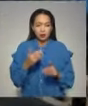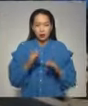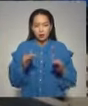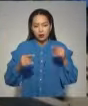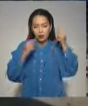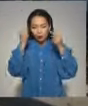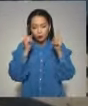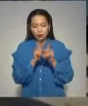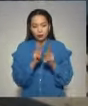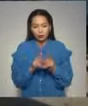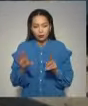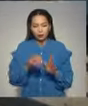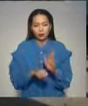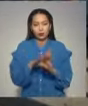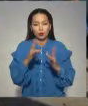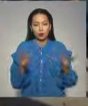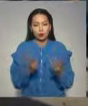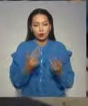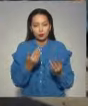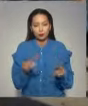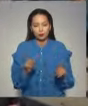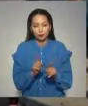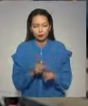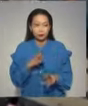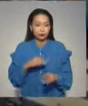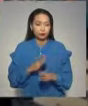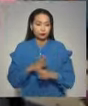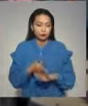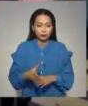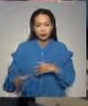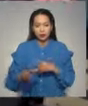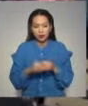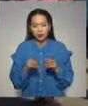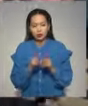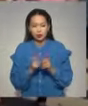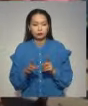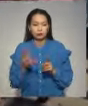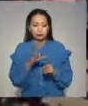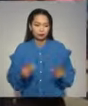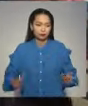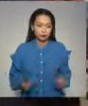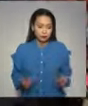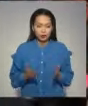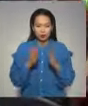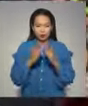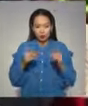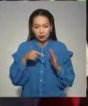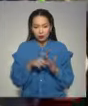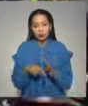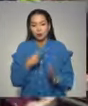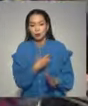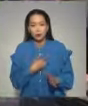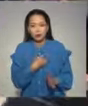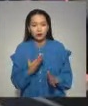психологиялық жарасын жеңуге көмектесу. Сондықтан біз осындамыз. Біз олармен бірге шатырларда тұрамыз. Олардың бақытты жүзін көрсек, біздің